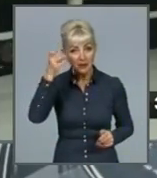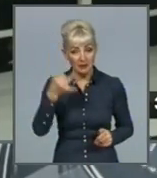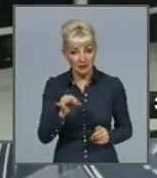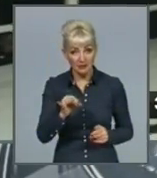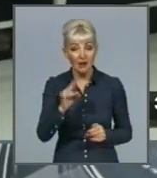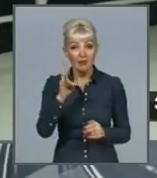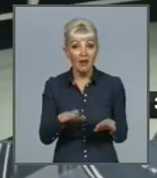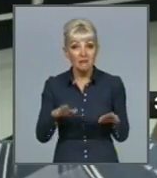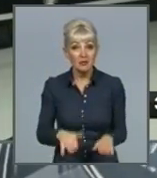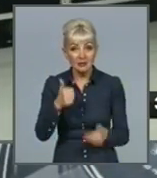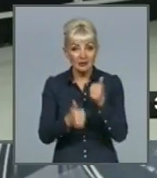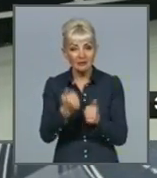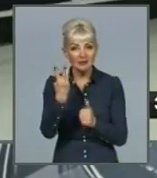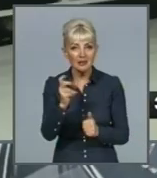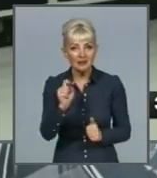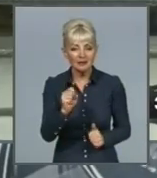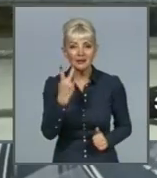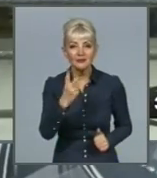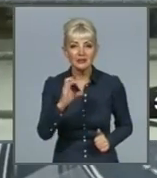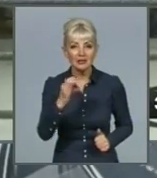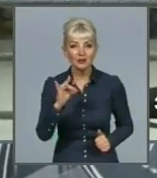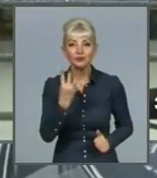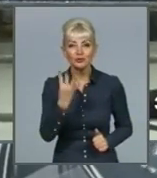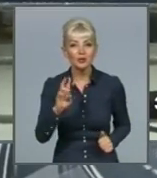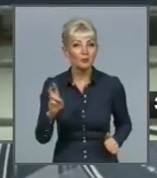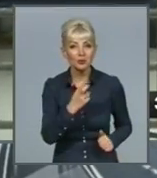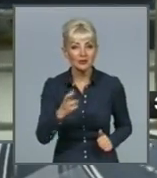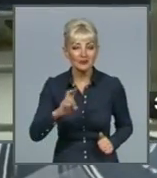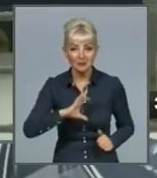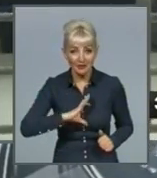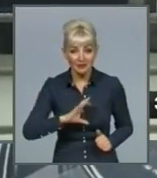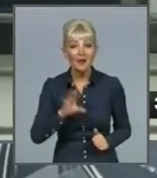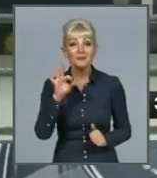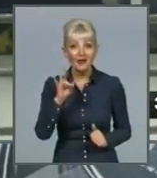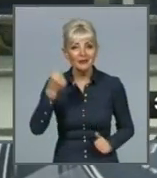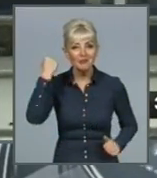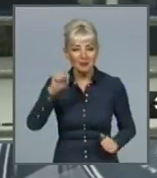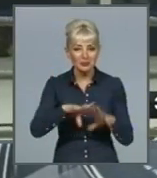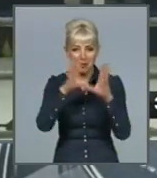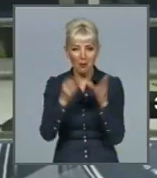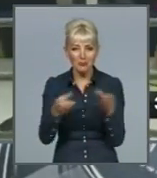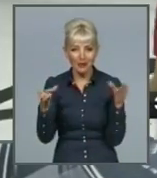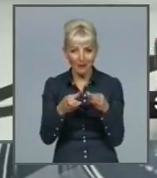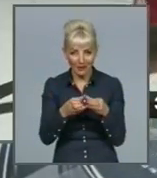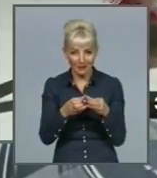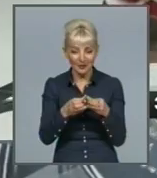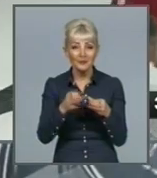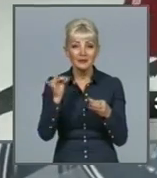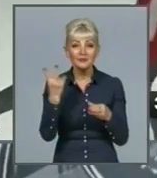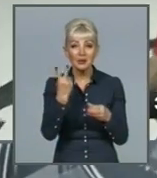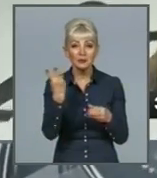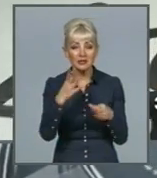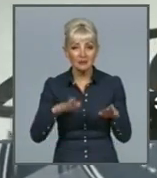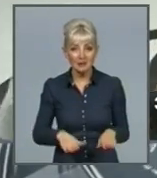3 золотые, 2 серебряные и 4 бронзовые награды, они одержали общекомандную победу. Второе и третье места в медальном